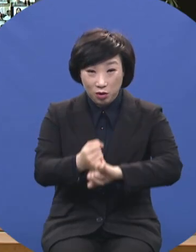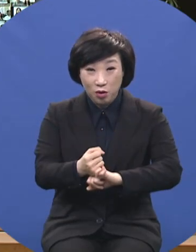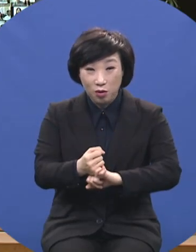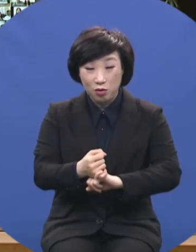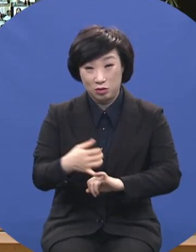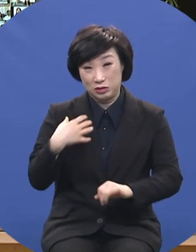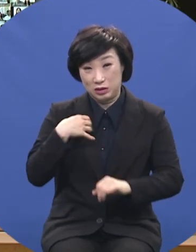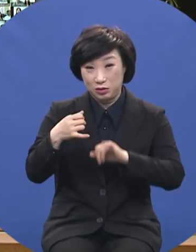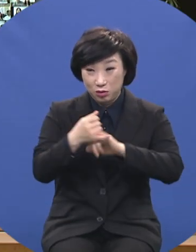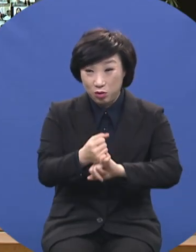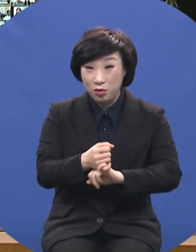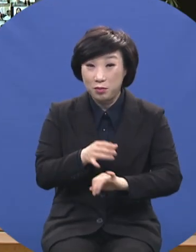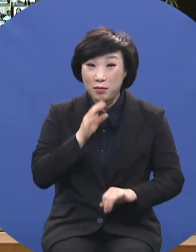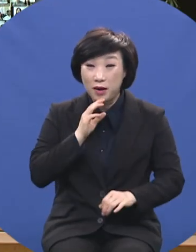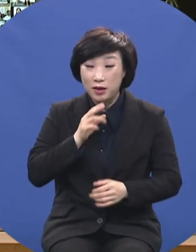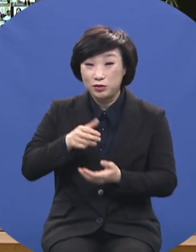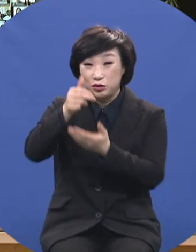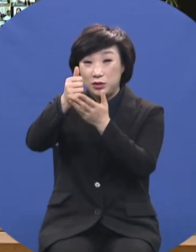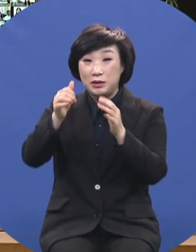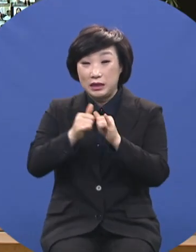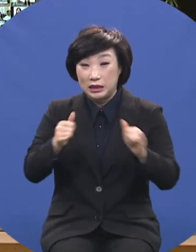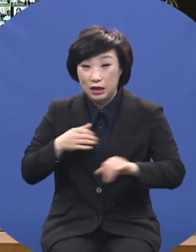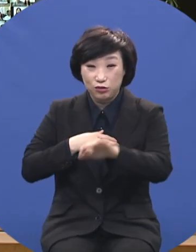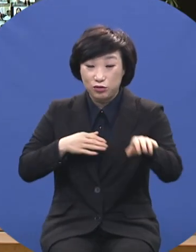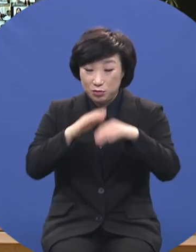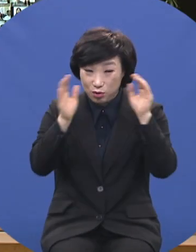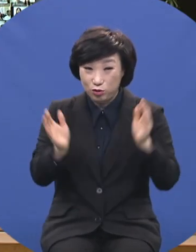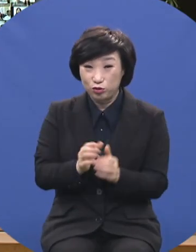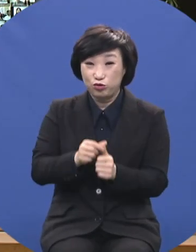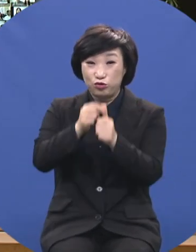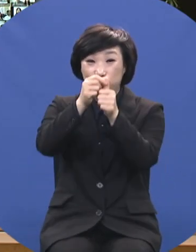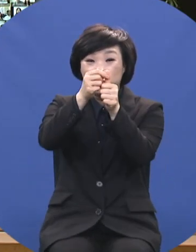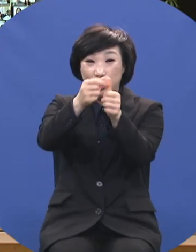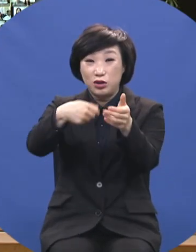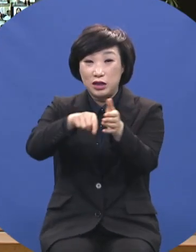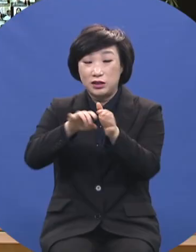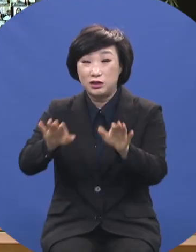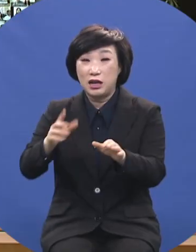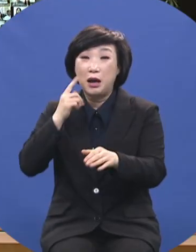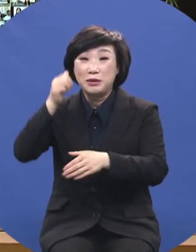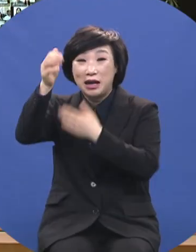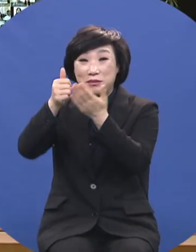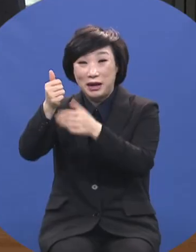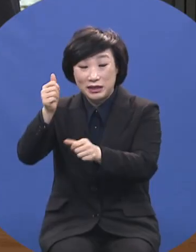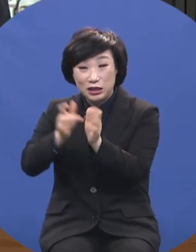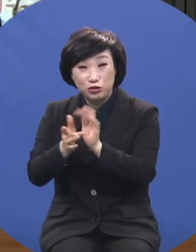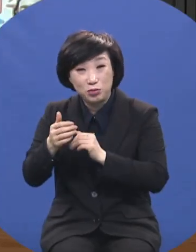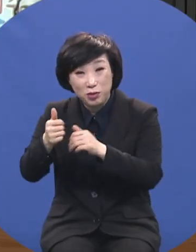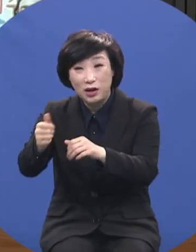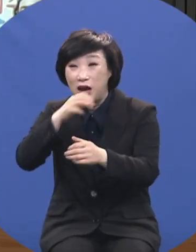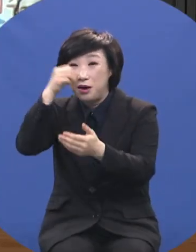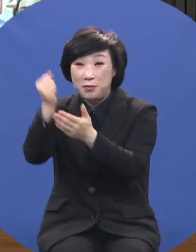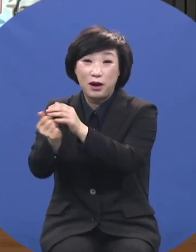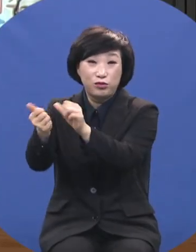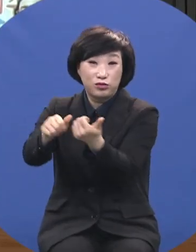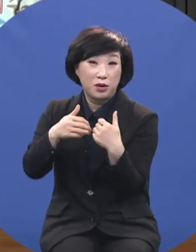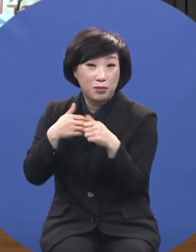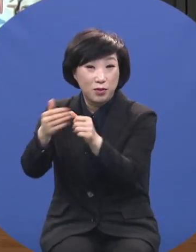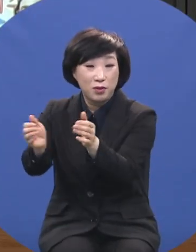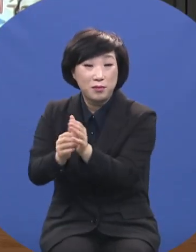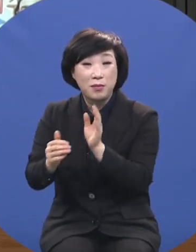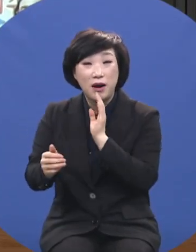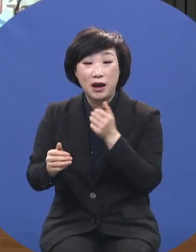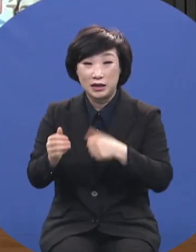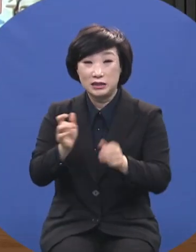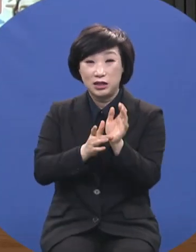될 일. 주님이 인류를 구원하기 위해서 아버지는 아들을 보내서 죽였고, 아들은 인류의 죄를 짊어지고 죽어서